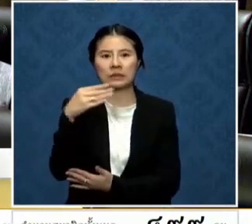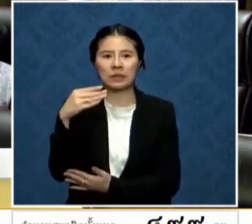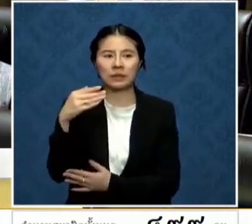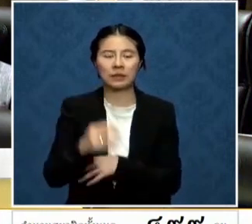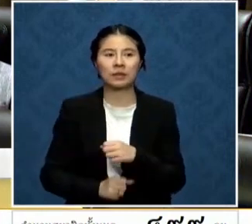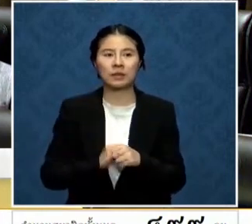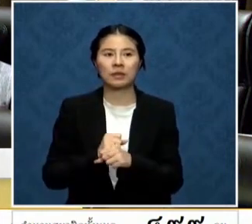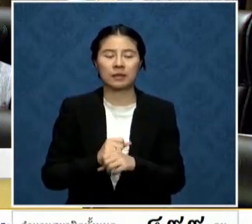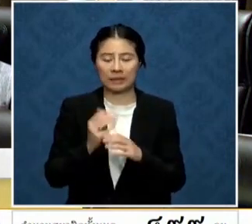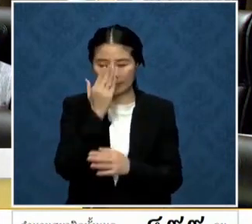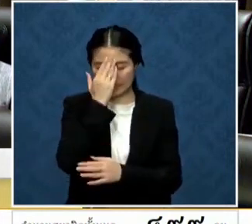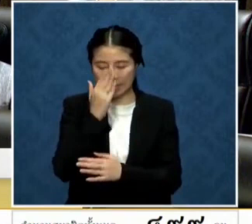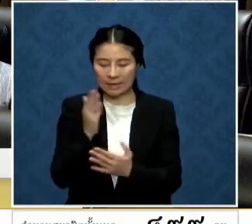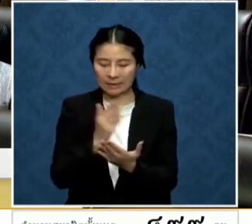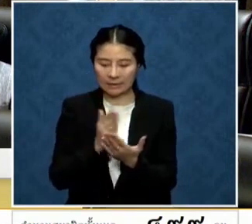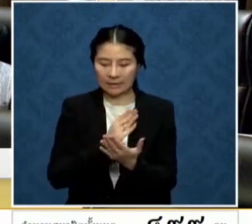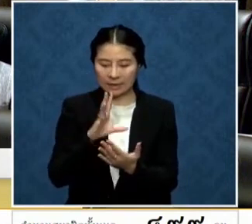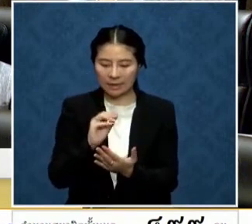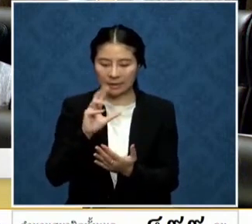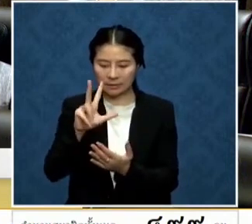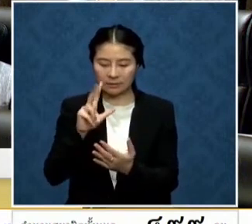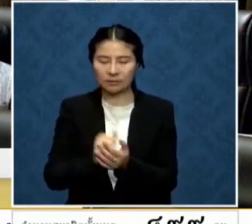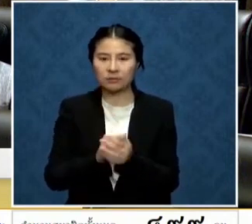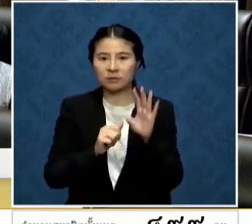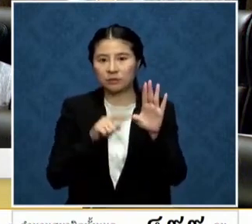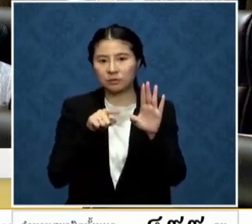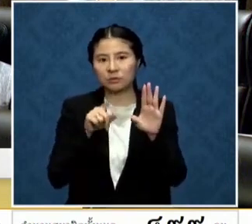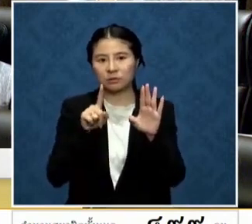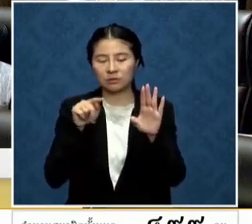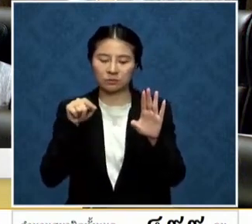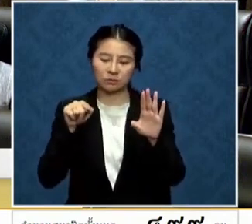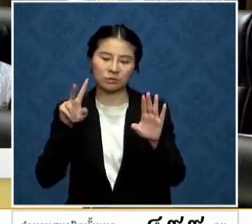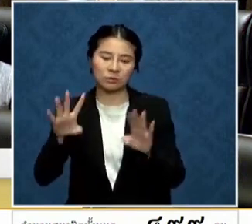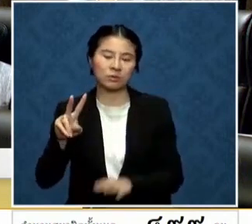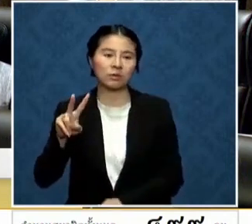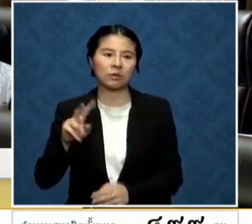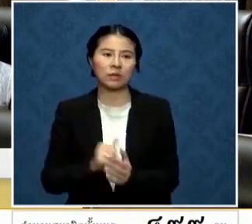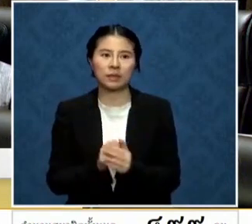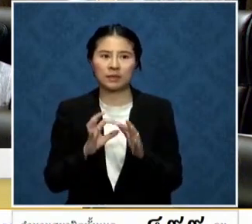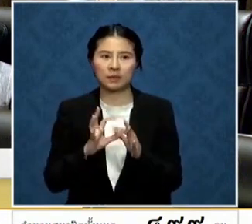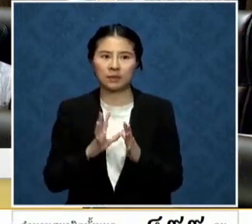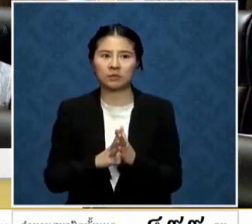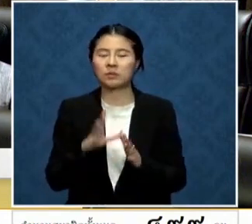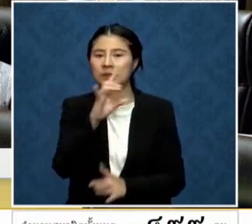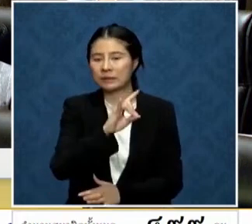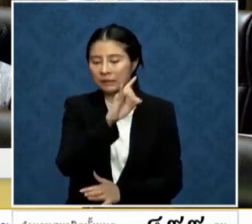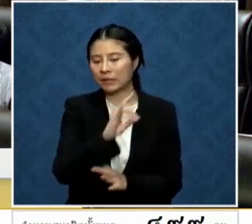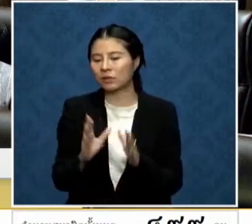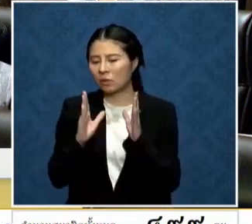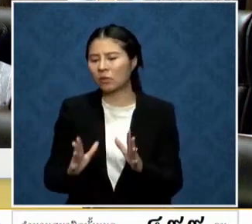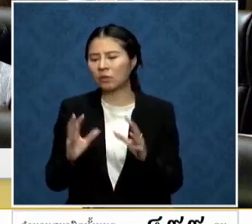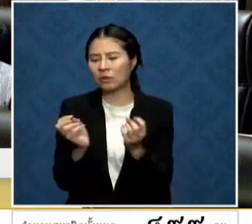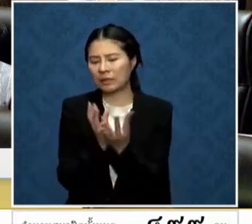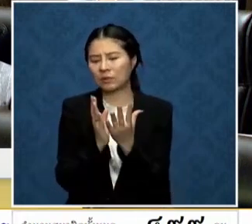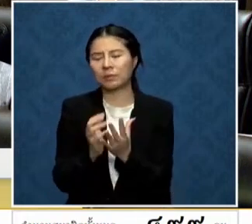หน้าที่ 53ข้อ 4.1.2เขียนไว้แค่บรรทัดเดียวครับที่ทำให้เกิดปัญหาข้อพิพาษระหว่างคนกับสัตว์อย่างต่อเนื่อง